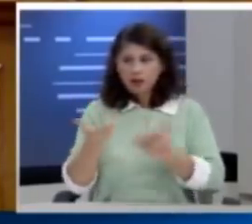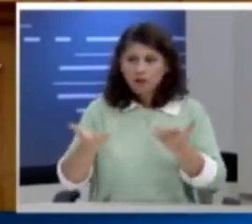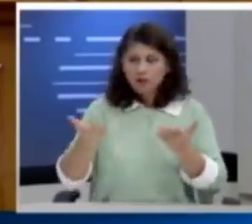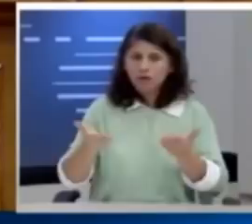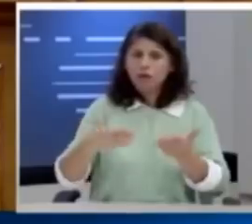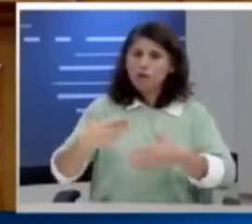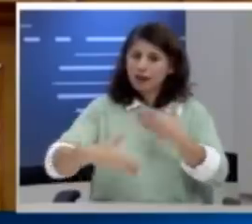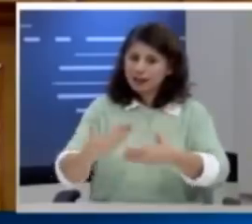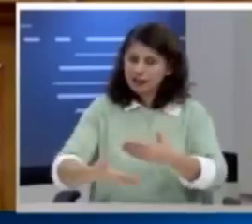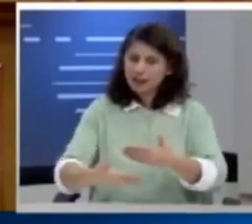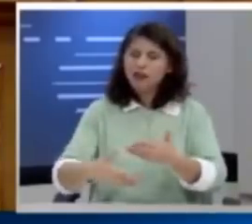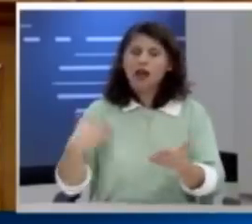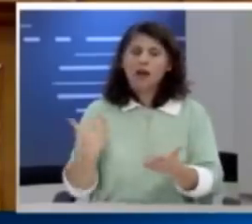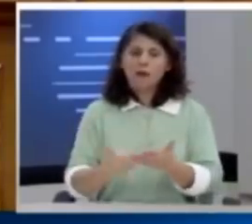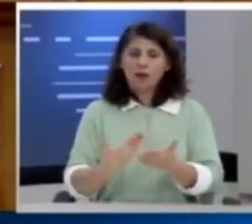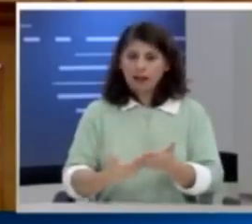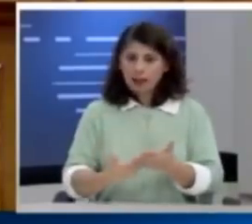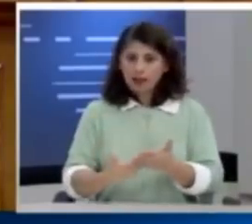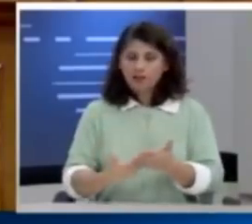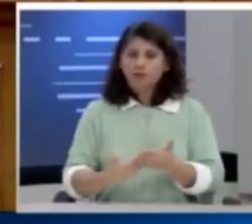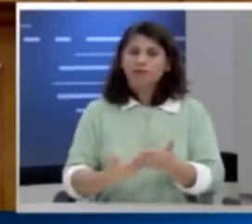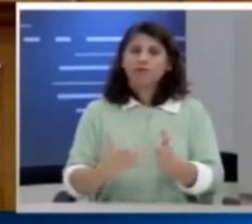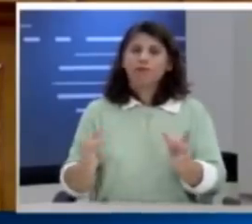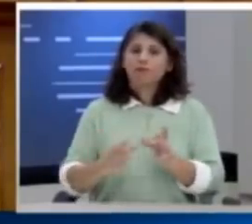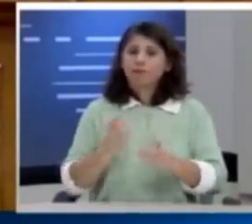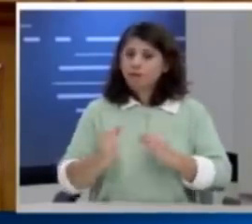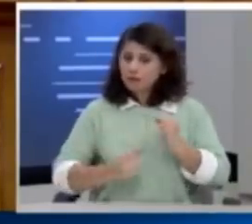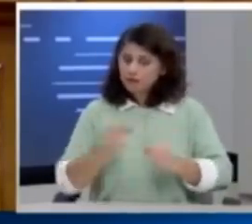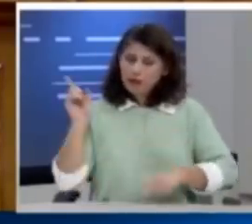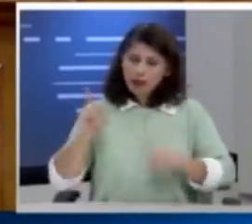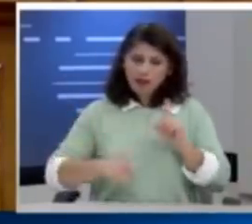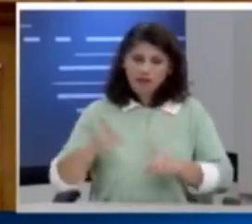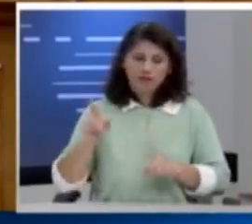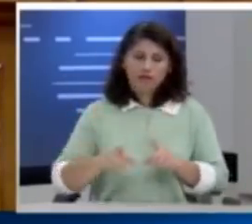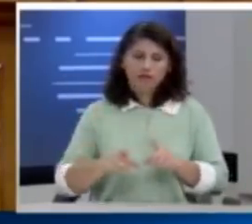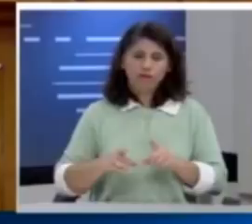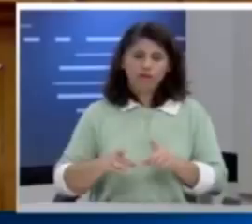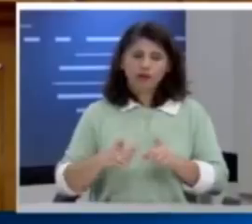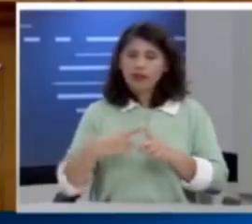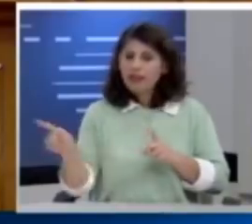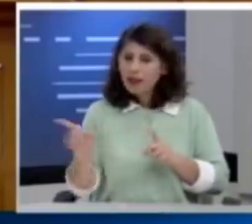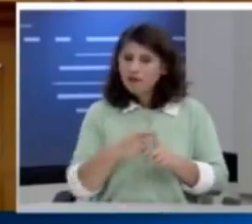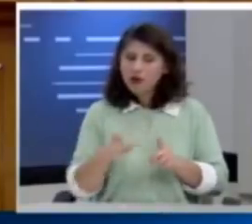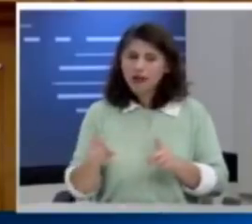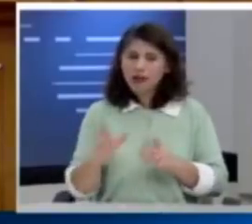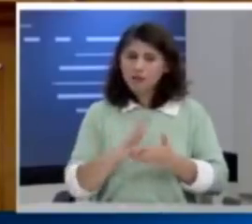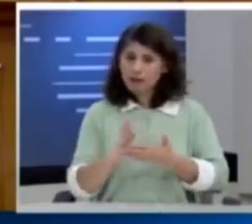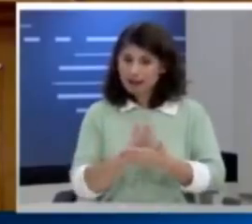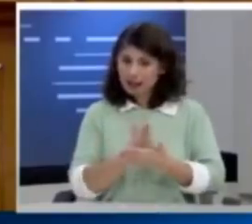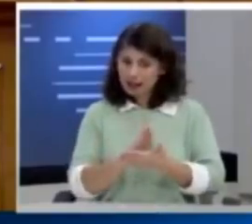εξέλιξη, αποδεικνύουν πέρα από τον τυχοδιοκτισμό ορισμένων, ότι οι διαφορές ανάμεσά